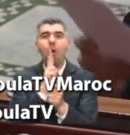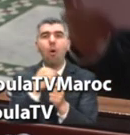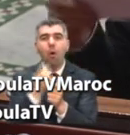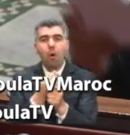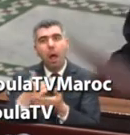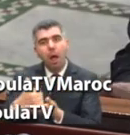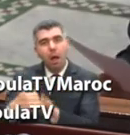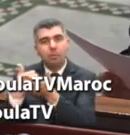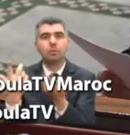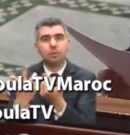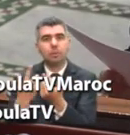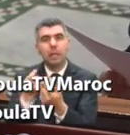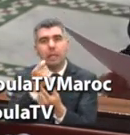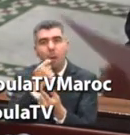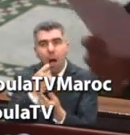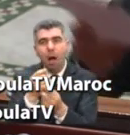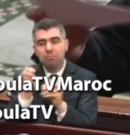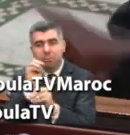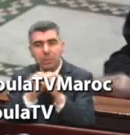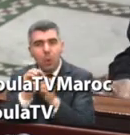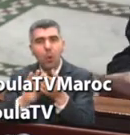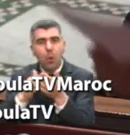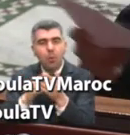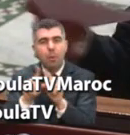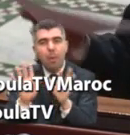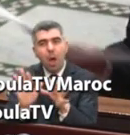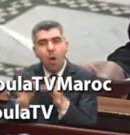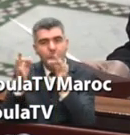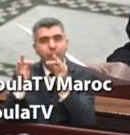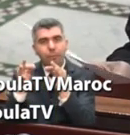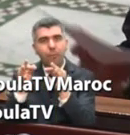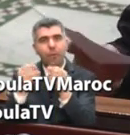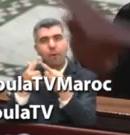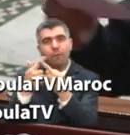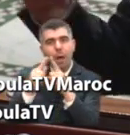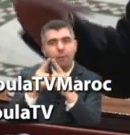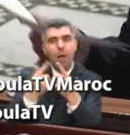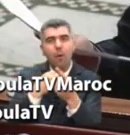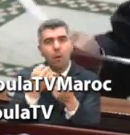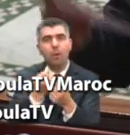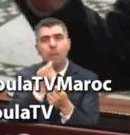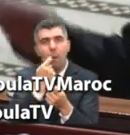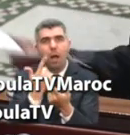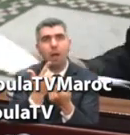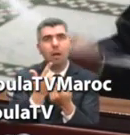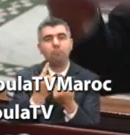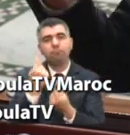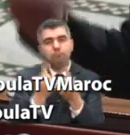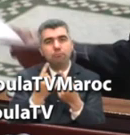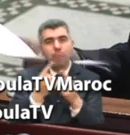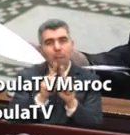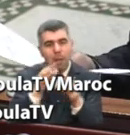داخله، كذلك هناك يعني تحفيزات مهمه وراه بانت نتائج ديالها في مجموعه ديال الوحدات اللي كتصنع ادويه من نوع